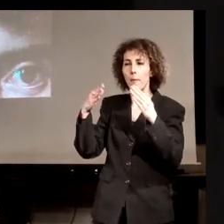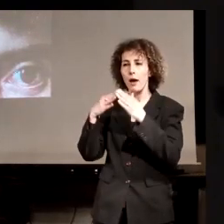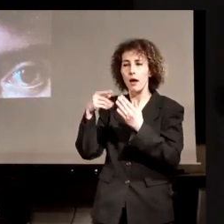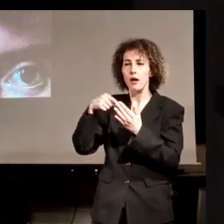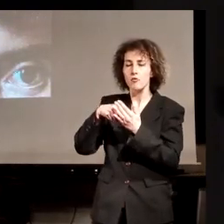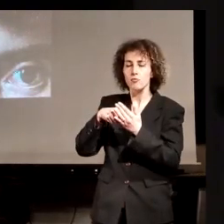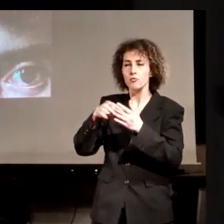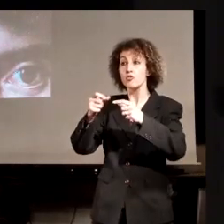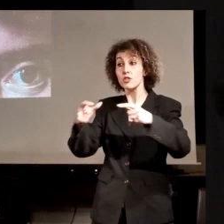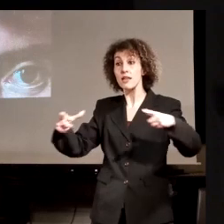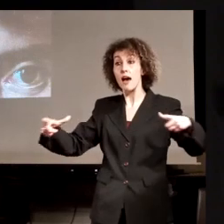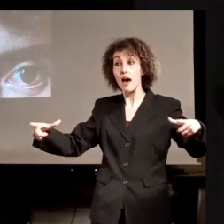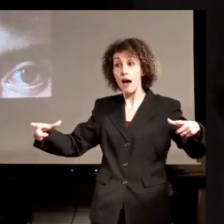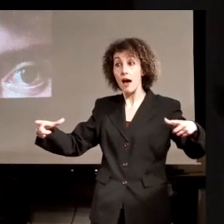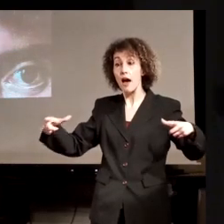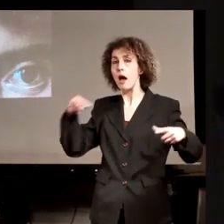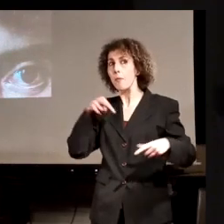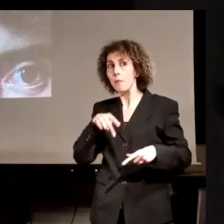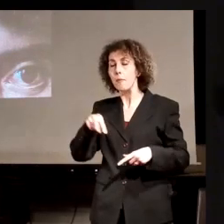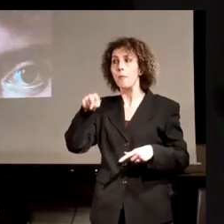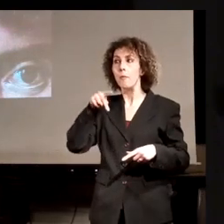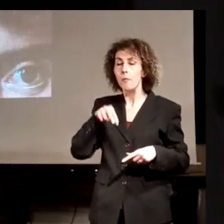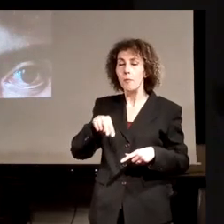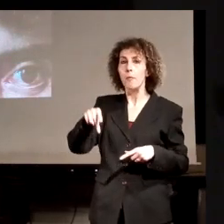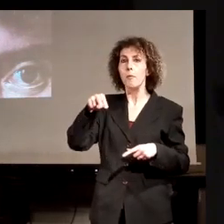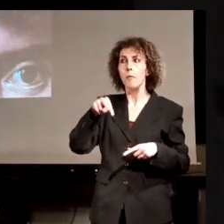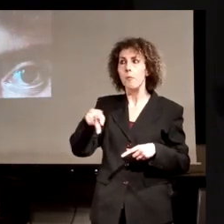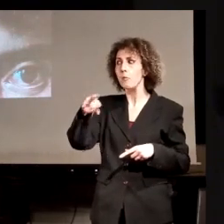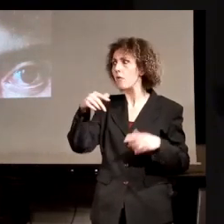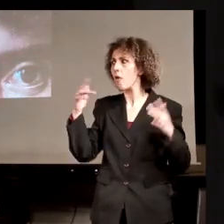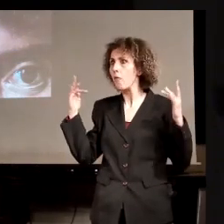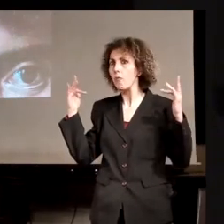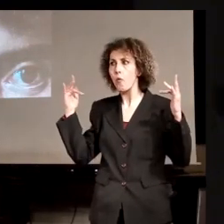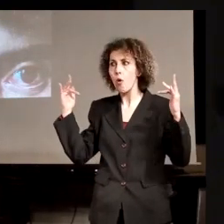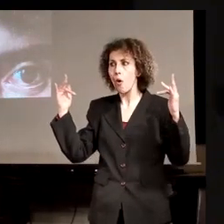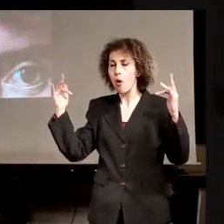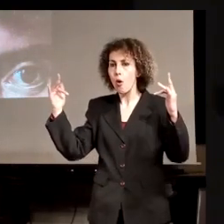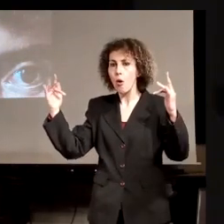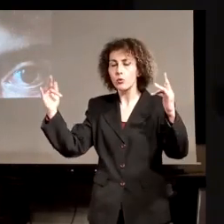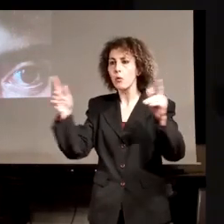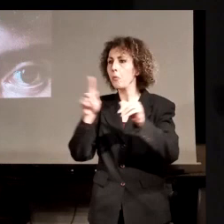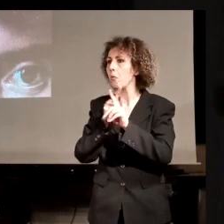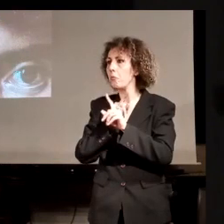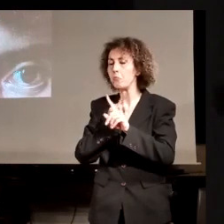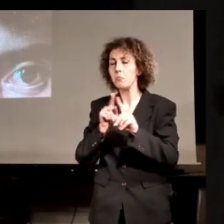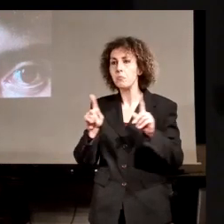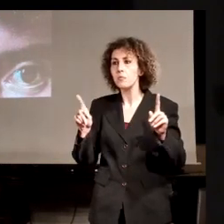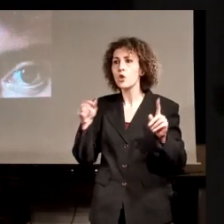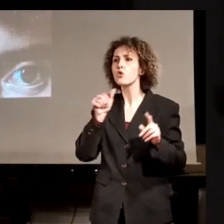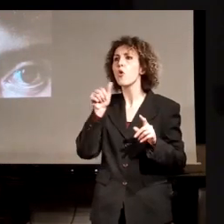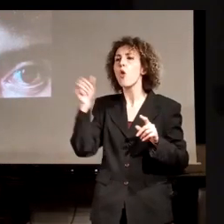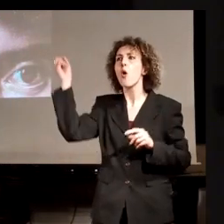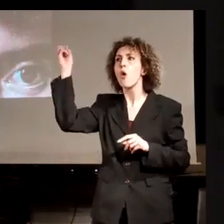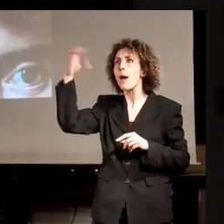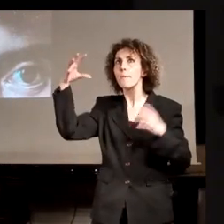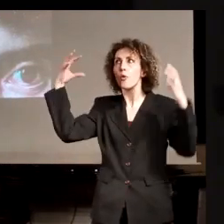parte della città dove non c'era da vedere letteralmente niente niente all'infuori dei lampioni